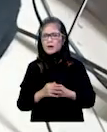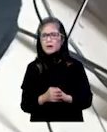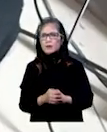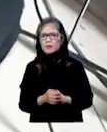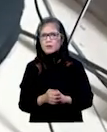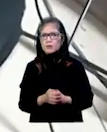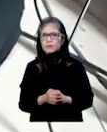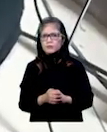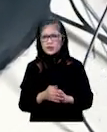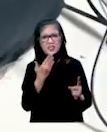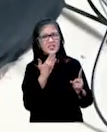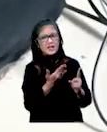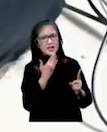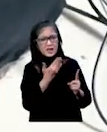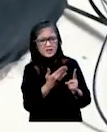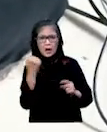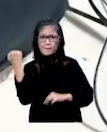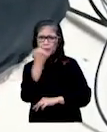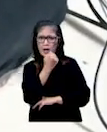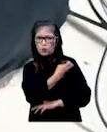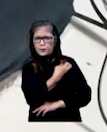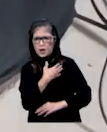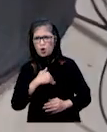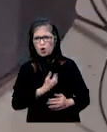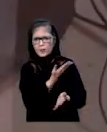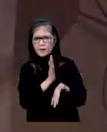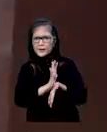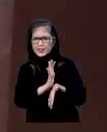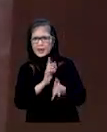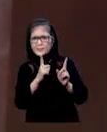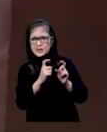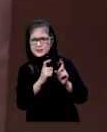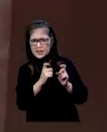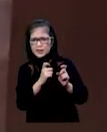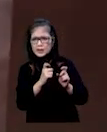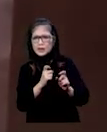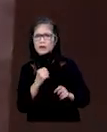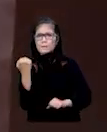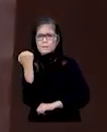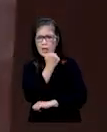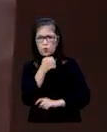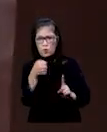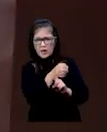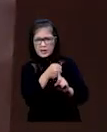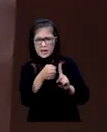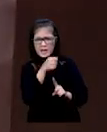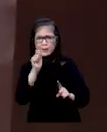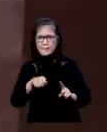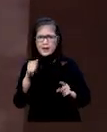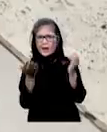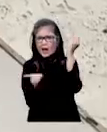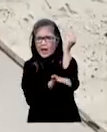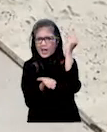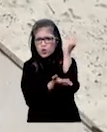Dari keterangan pelaku, korban tewas merupakan mantan pacar pelaku. Pelaku menganiaya korban menggunakan kayu dan potongan kloset